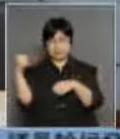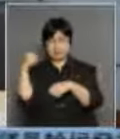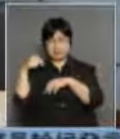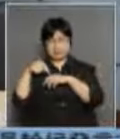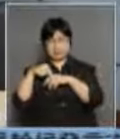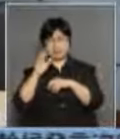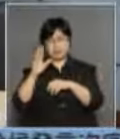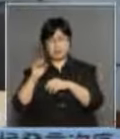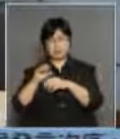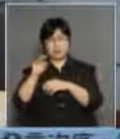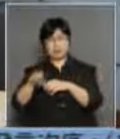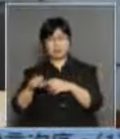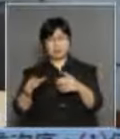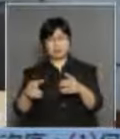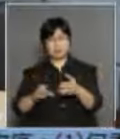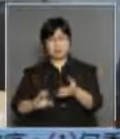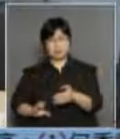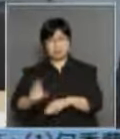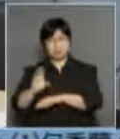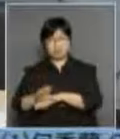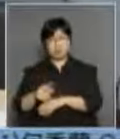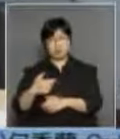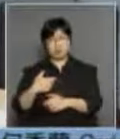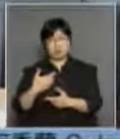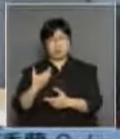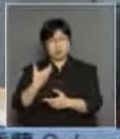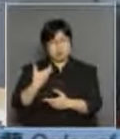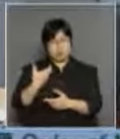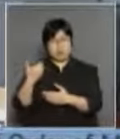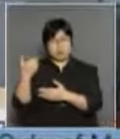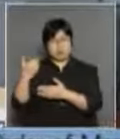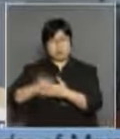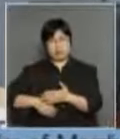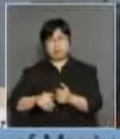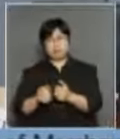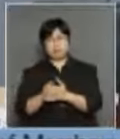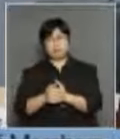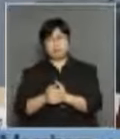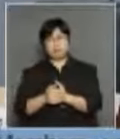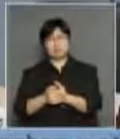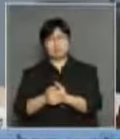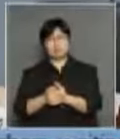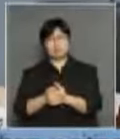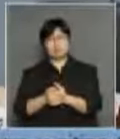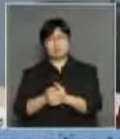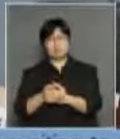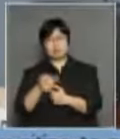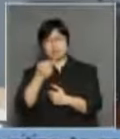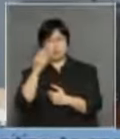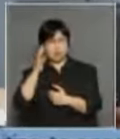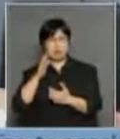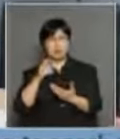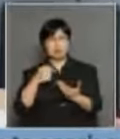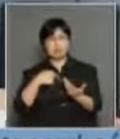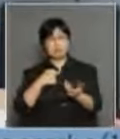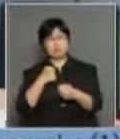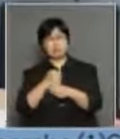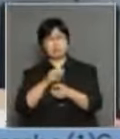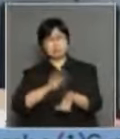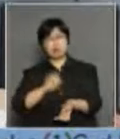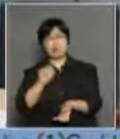拎出嚟，令到大家負擔冇咁重。喂，阿哥，呢、这個唔咁，我咁樣做有乜錯